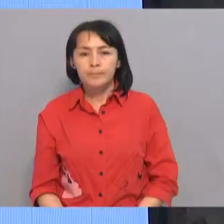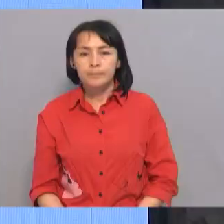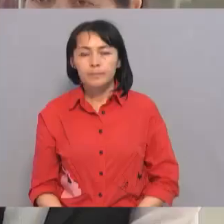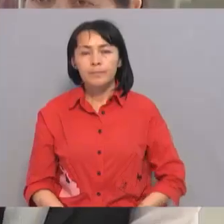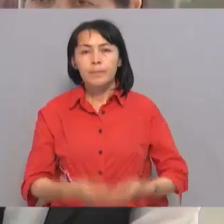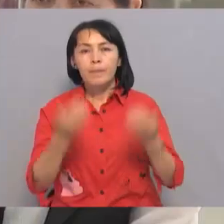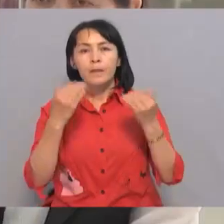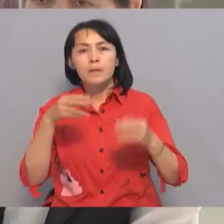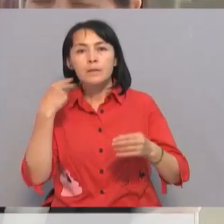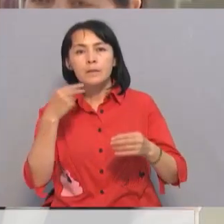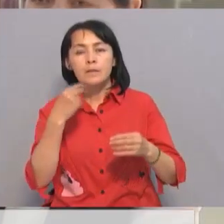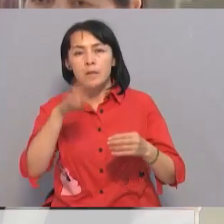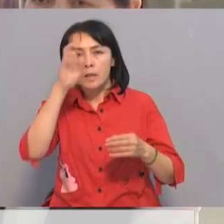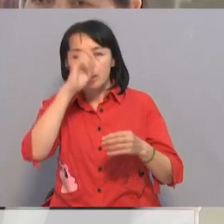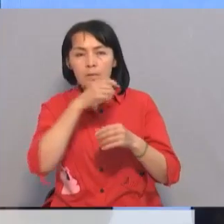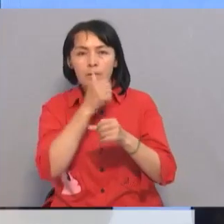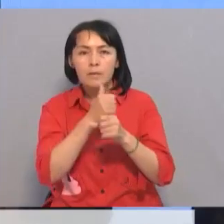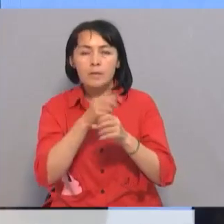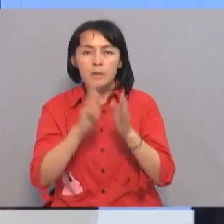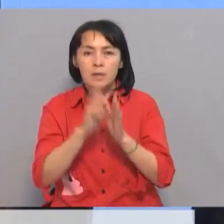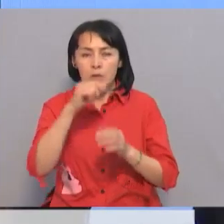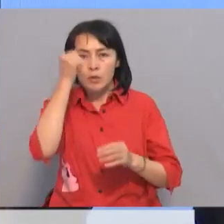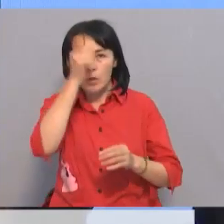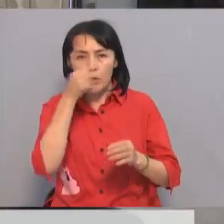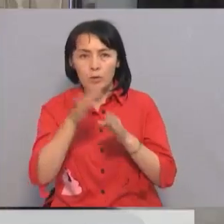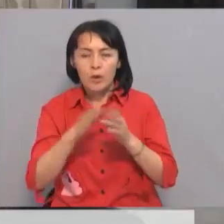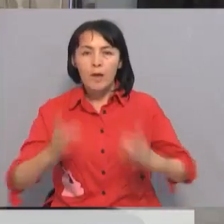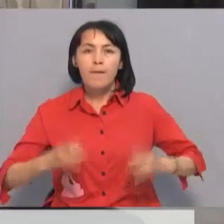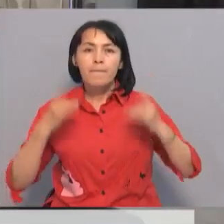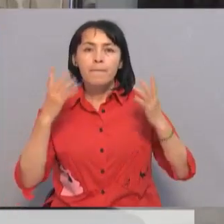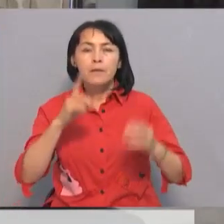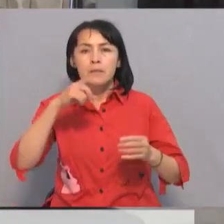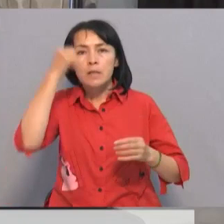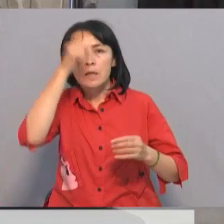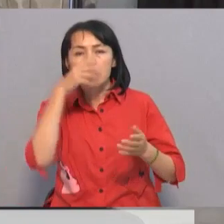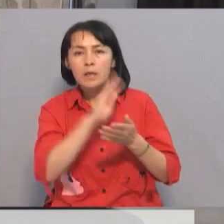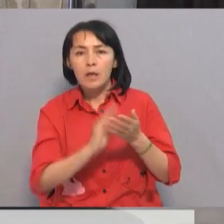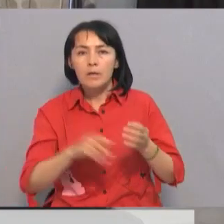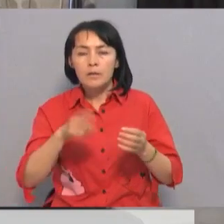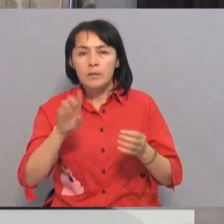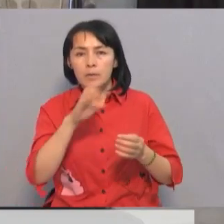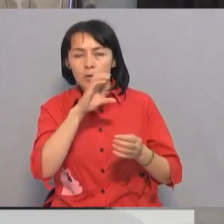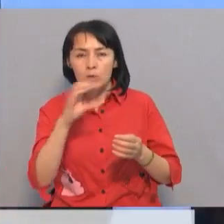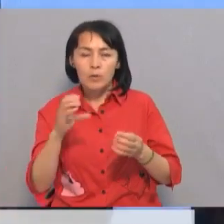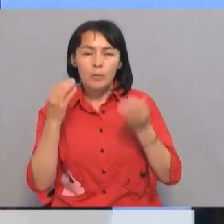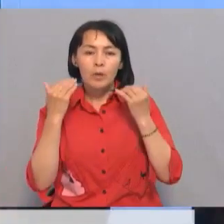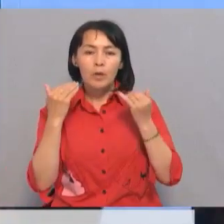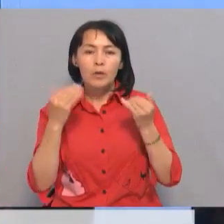По инициативе президента Касым-Жомарта Токаева с начала года проводится празднование столетия писателя Бердибека